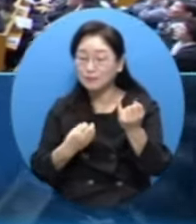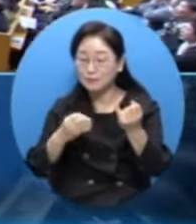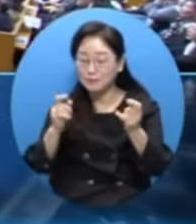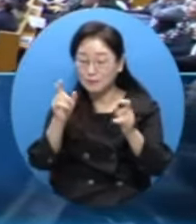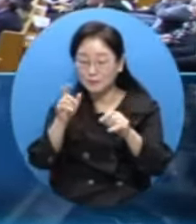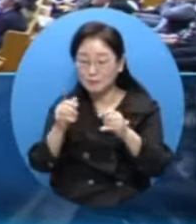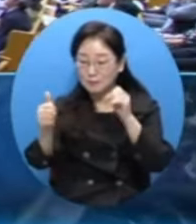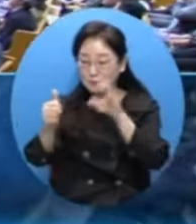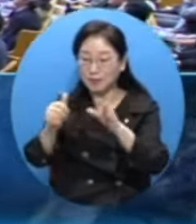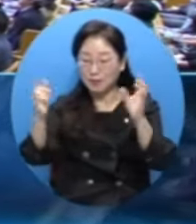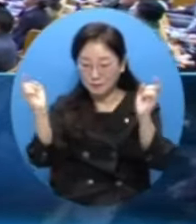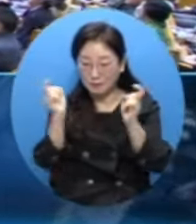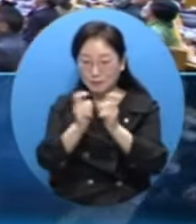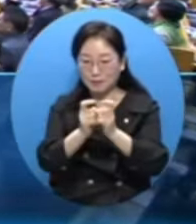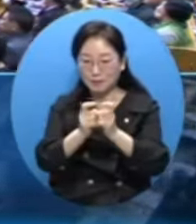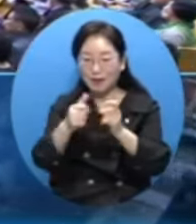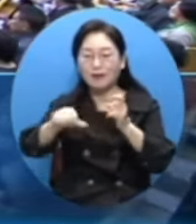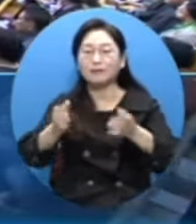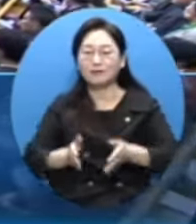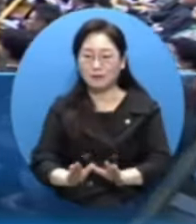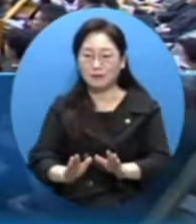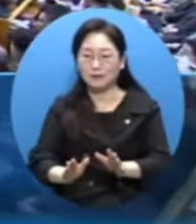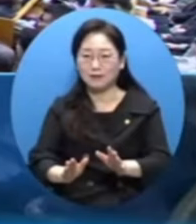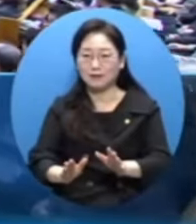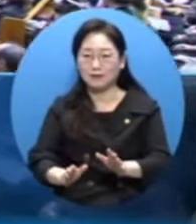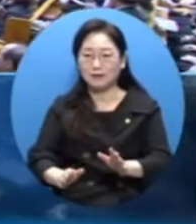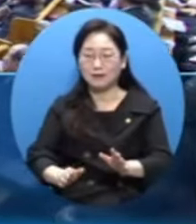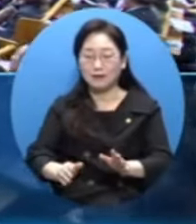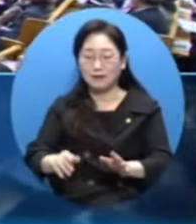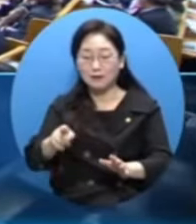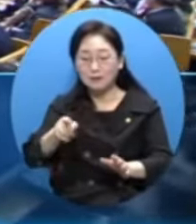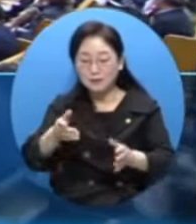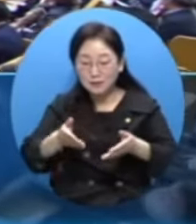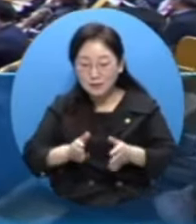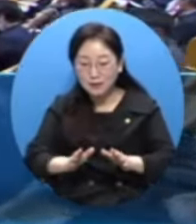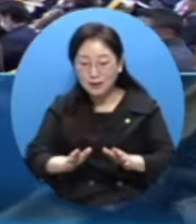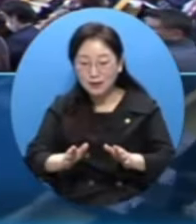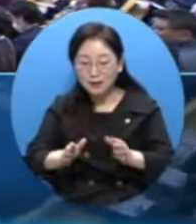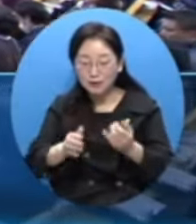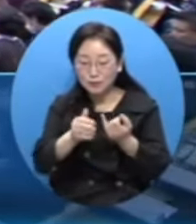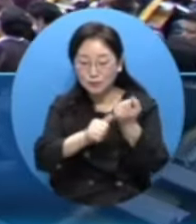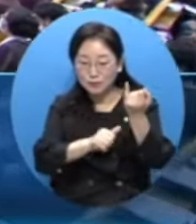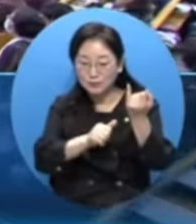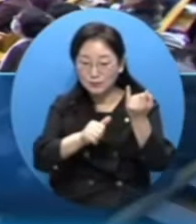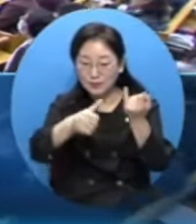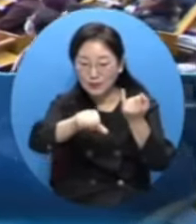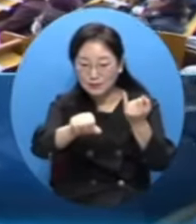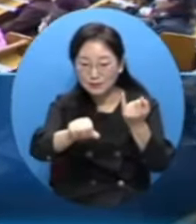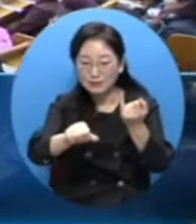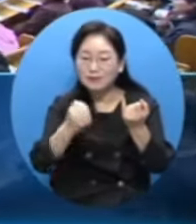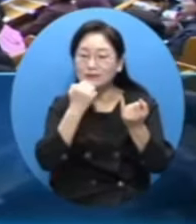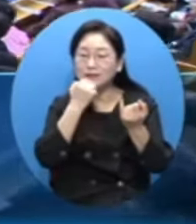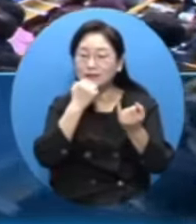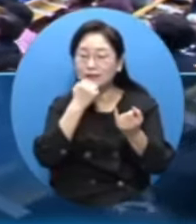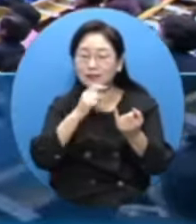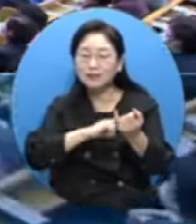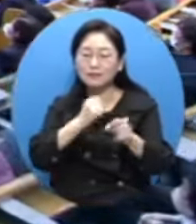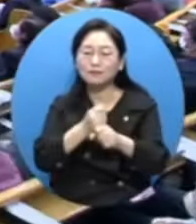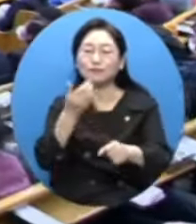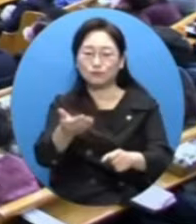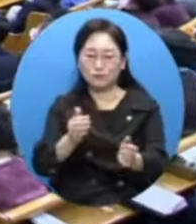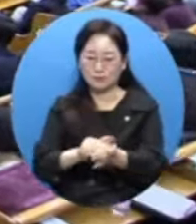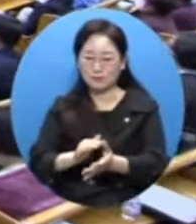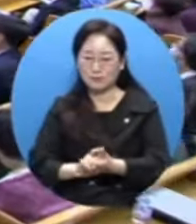아브라함에게 아들을 낳으니 아브라함이 그에게 태어난 아들 곧 사라가 자기에게 낳은 아들 이름하여 이삭이라 하였고 성경은